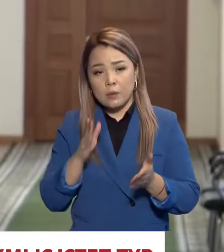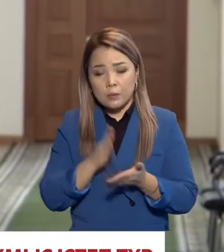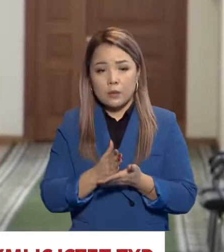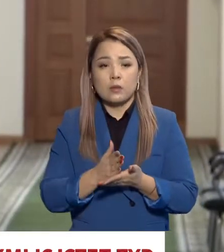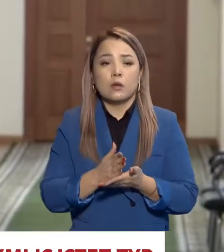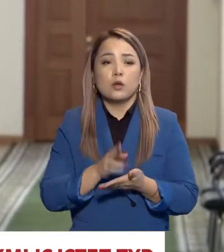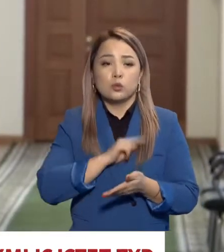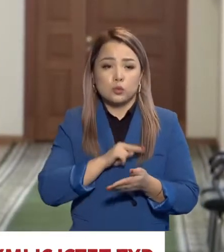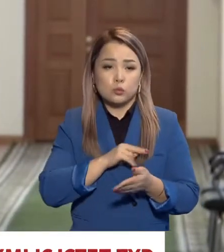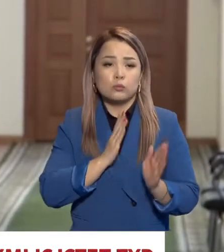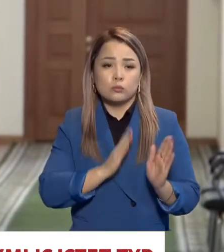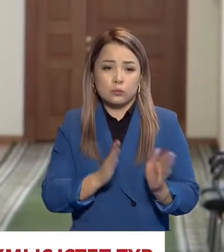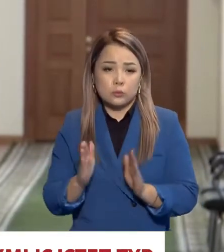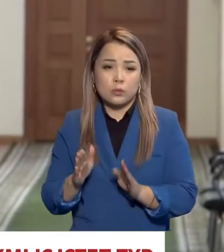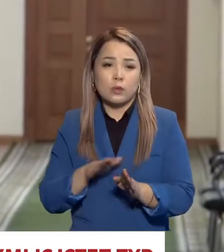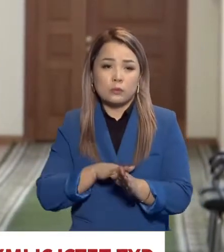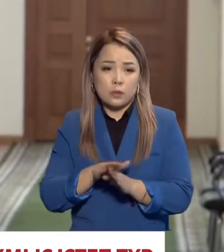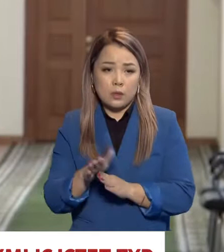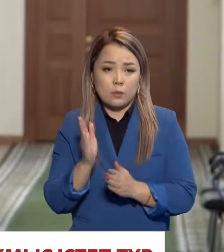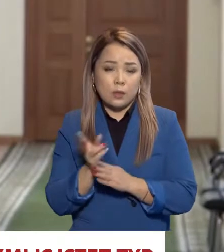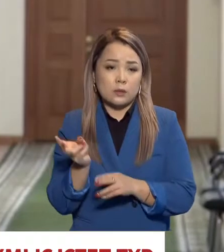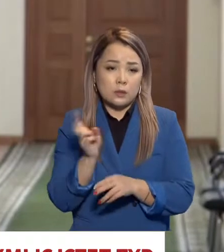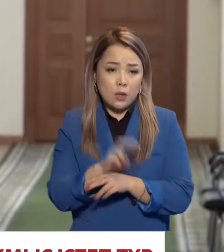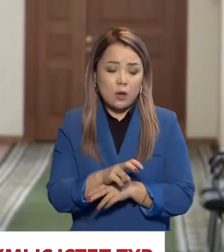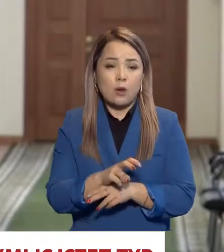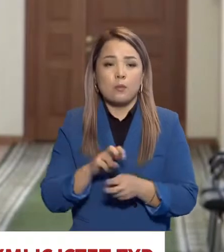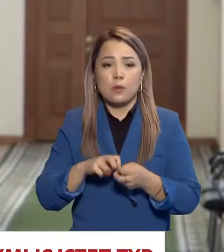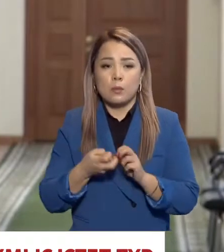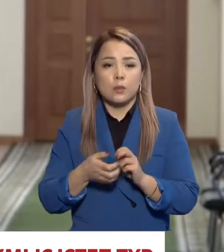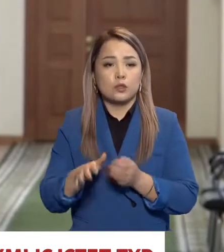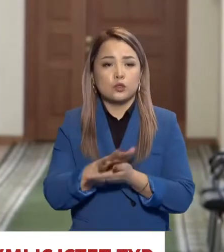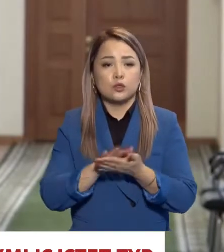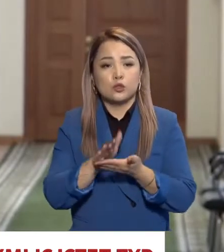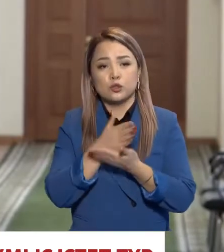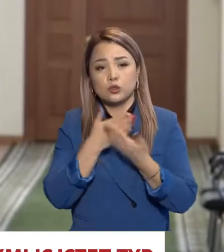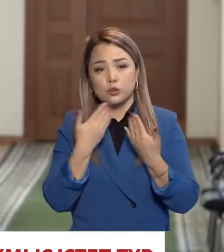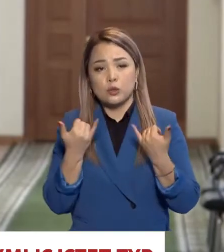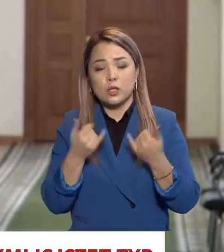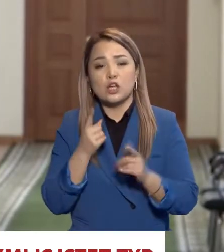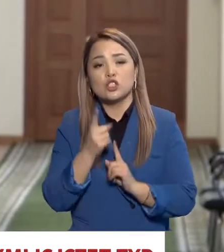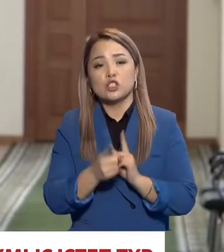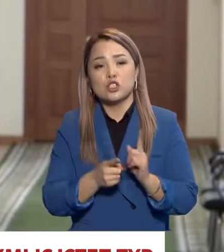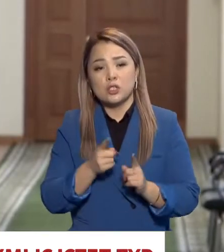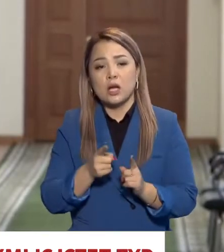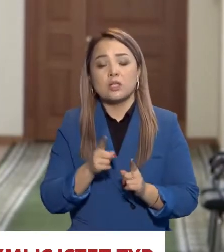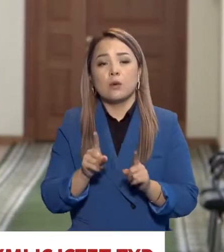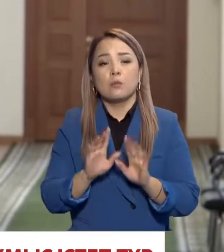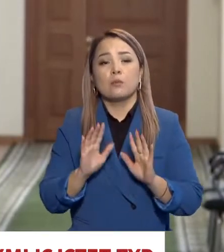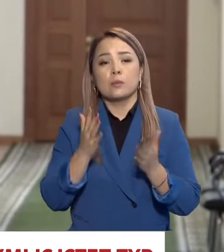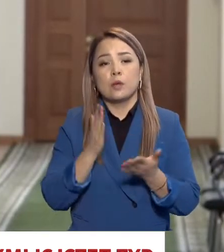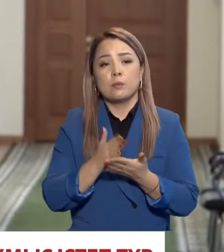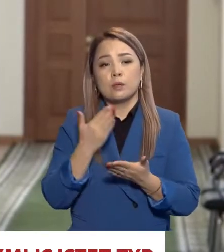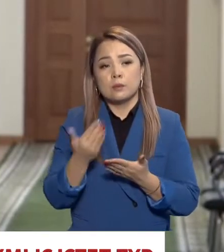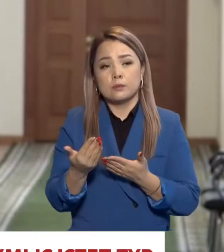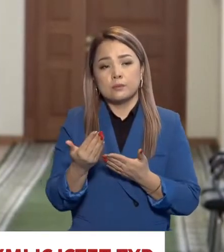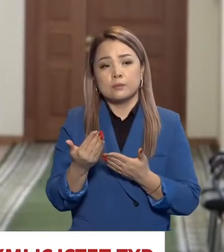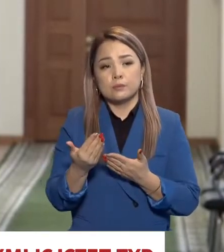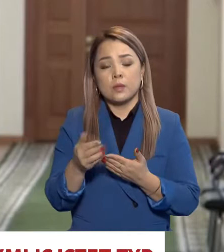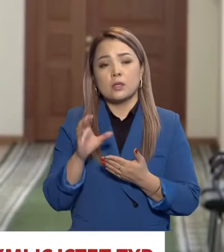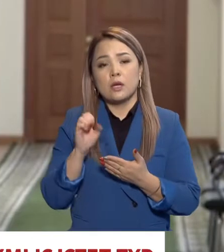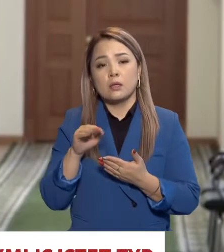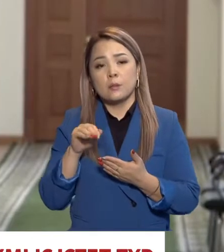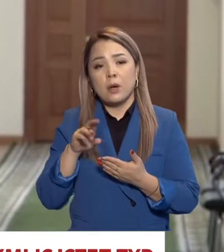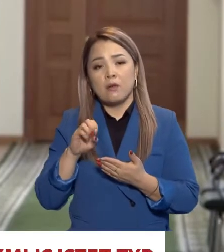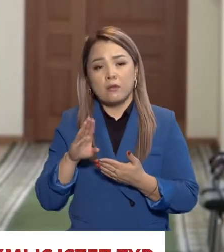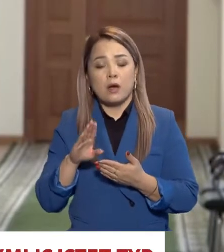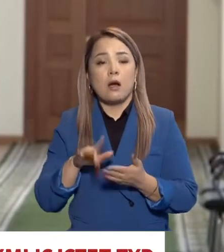ешқандай бүгінгі күні онда проблемалар облыс бойынша жоқ. Жезқазғанда болған, Сатпаев